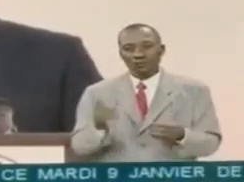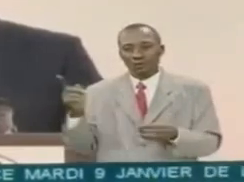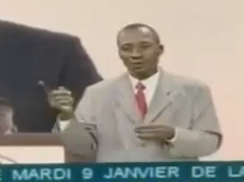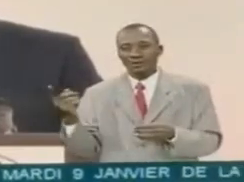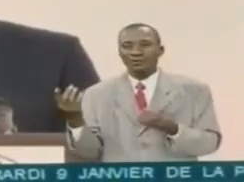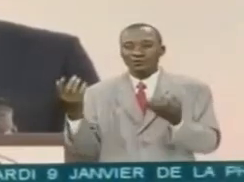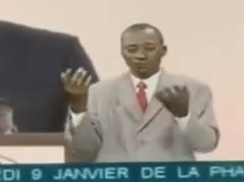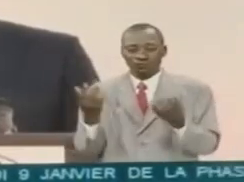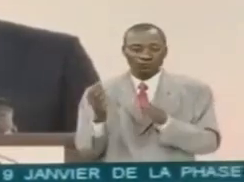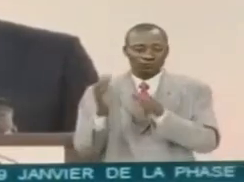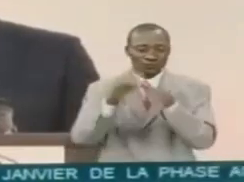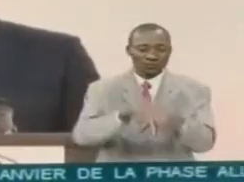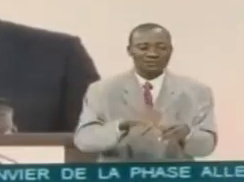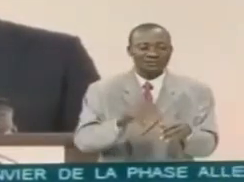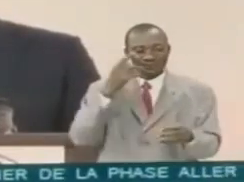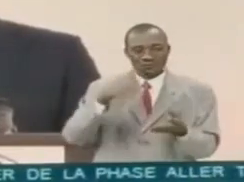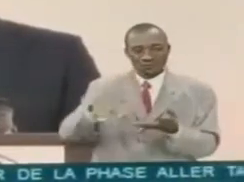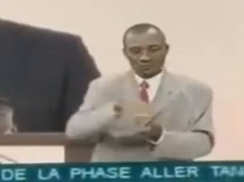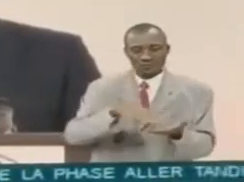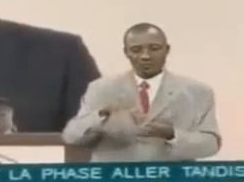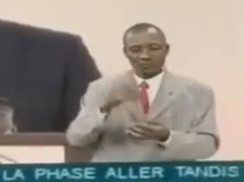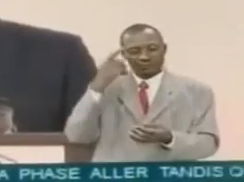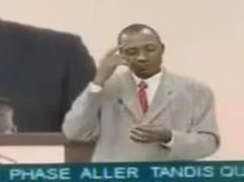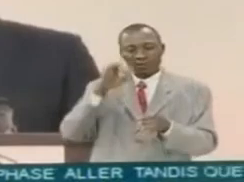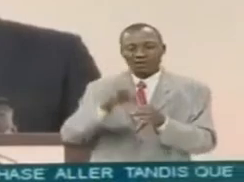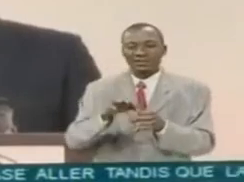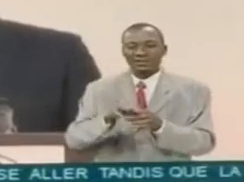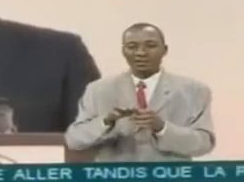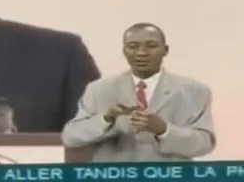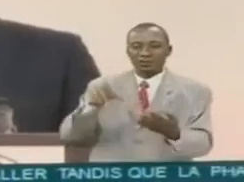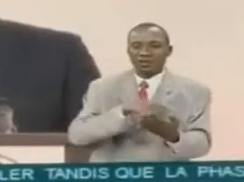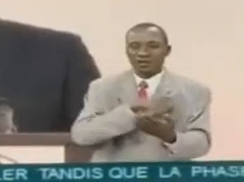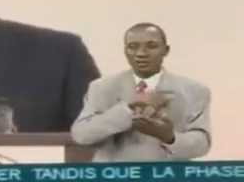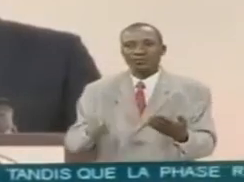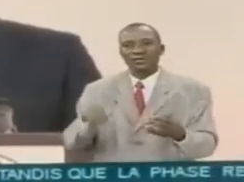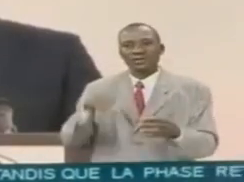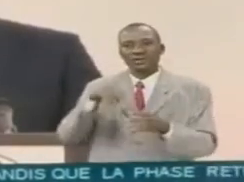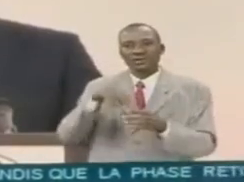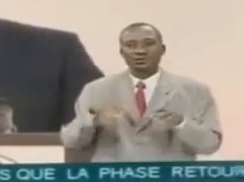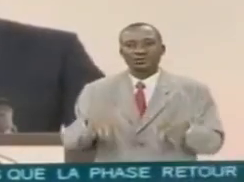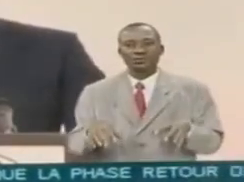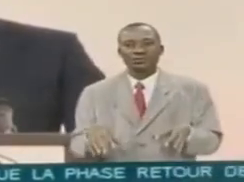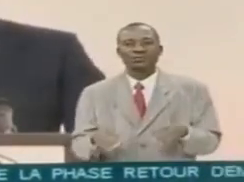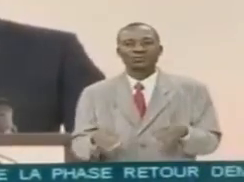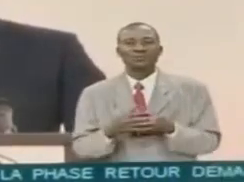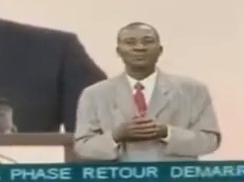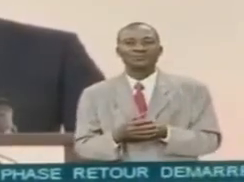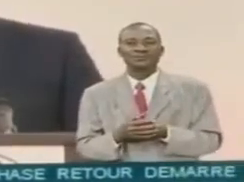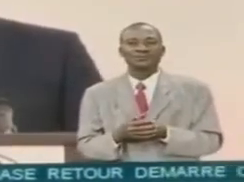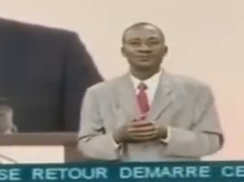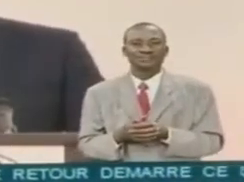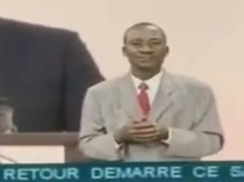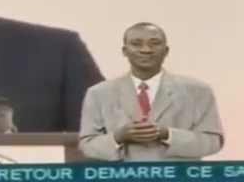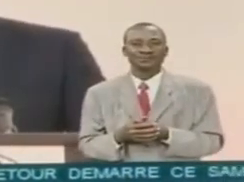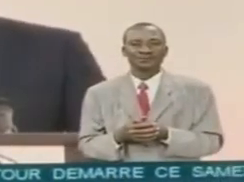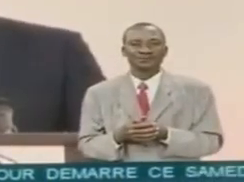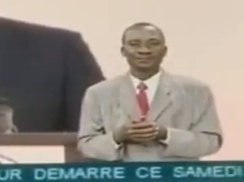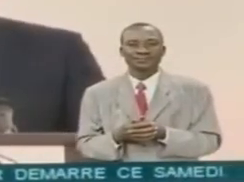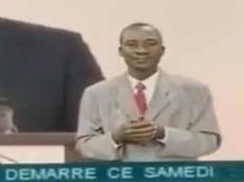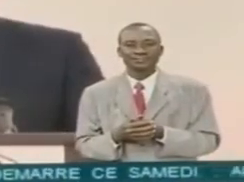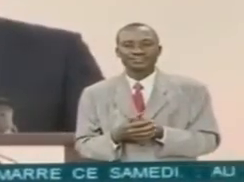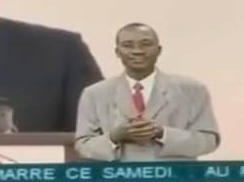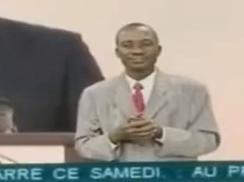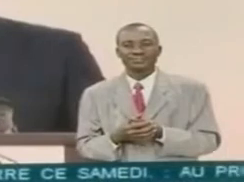le processus démocratique en cours et plonger le pays dans l'inconnu.